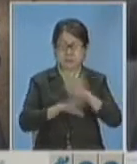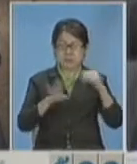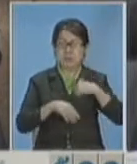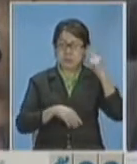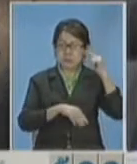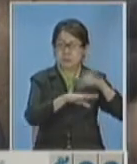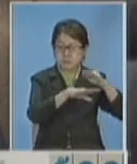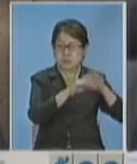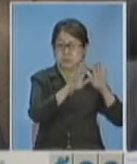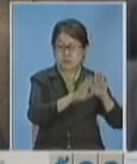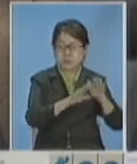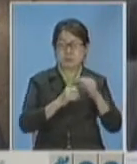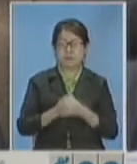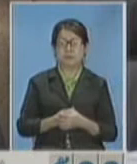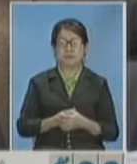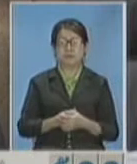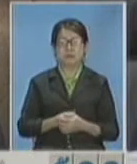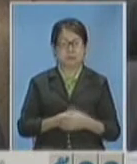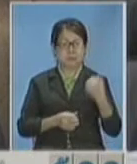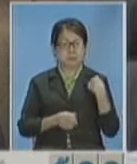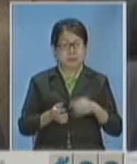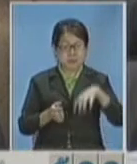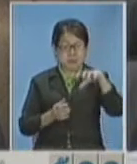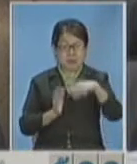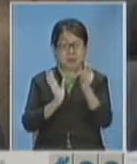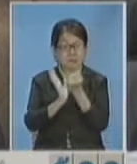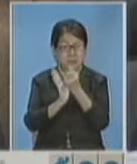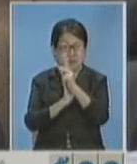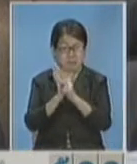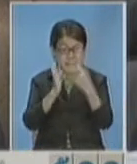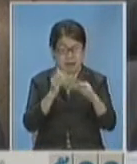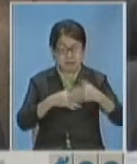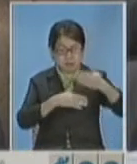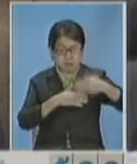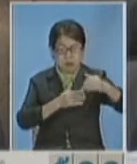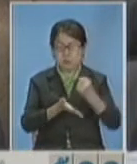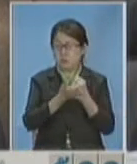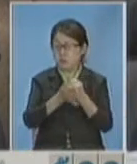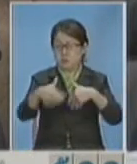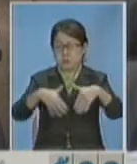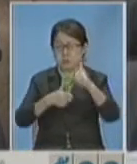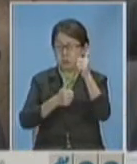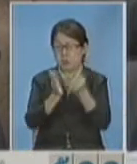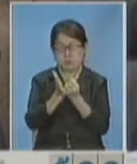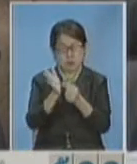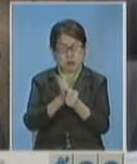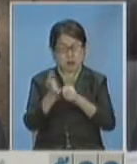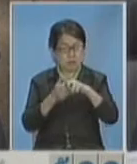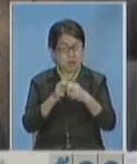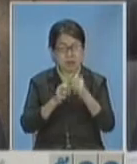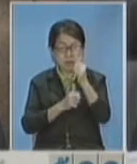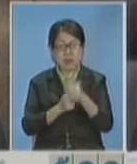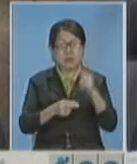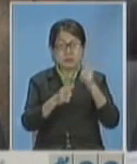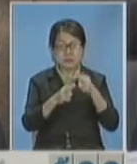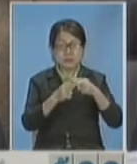ไว้นะคะอีกประเด็นหนึ่งนะคะหน่วยงานที่มีกฎหมายรองรับแล้วก็เดินหน้าแก้ไขปัญหาให้กับพี่น้องประชาชนก็คือสถาบันบริ